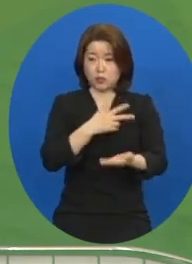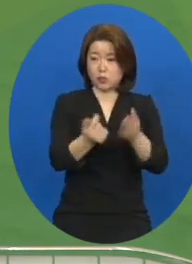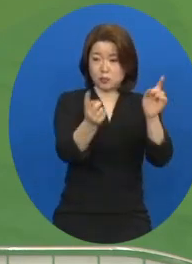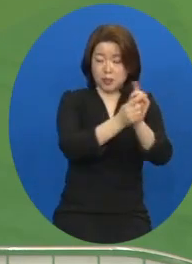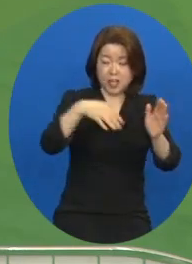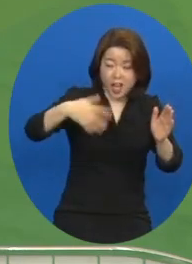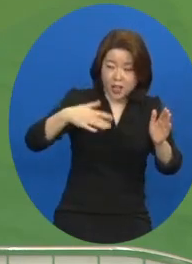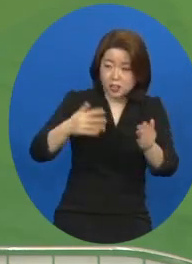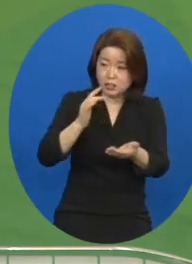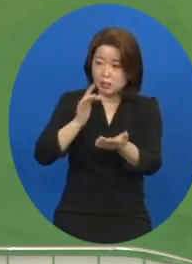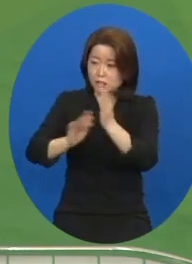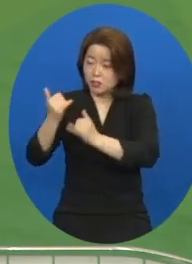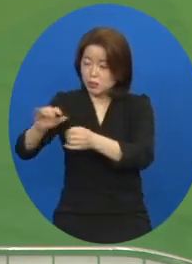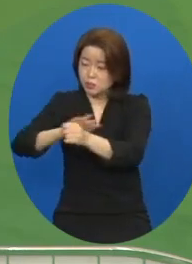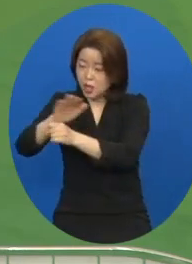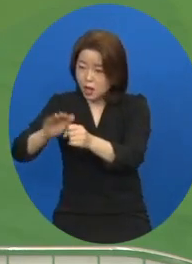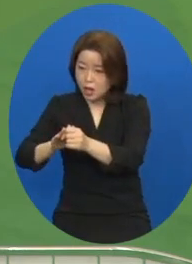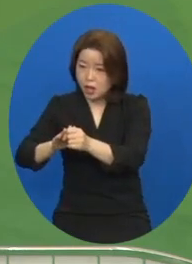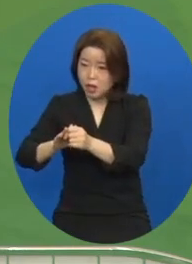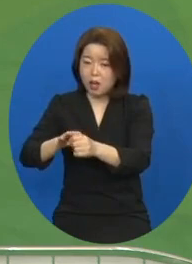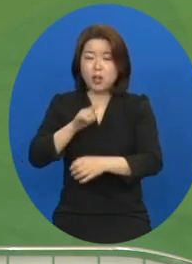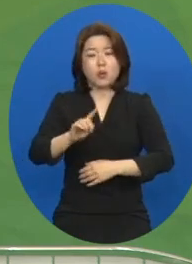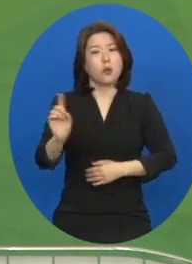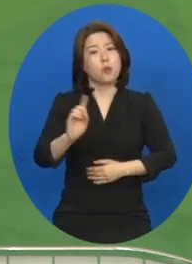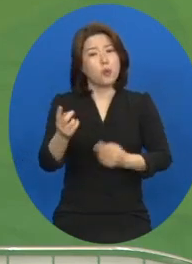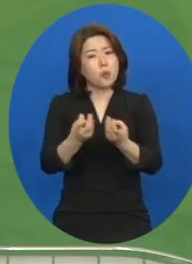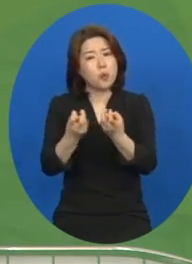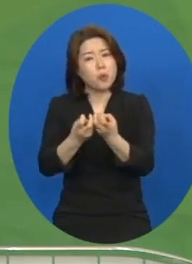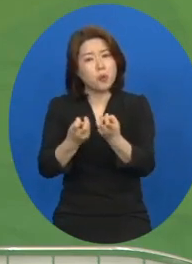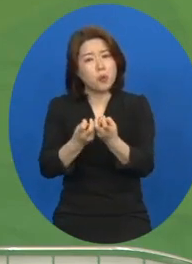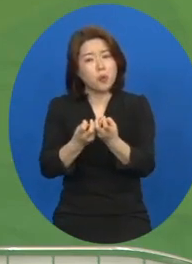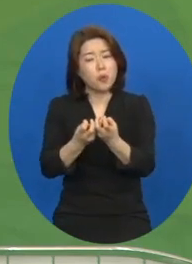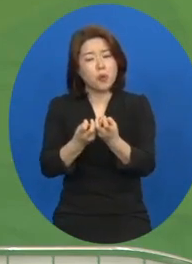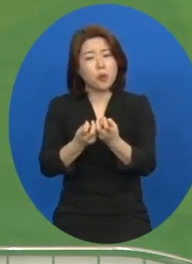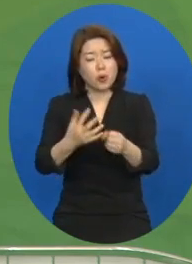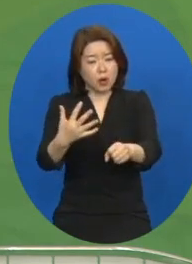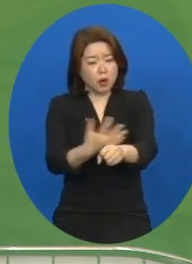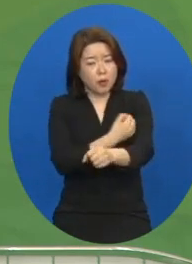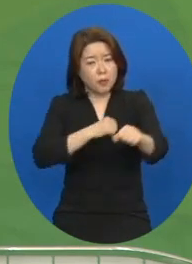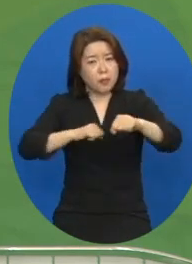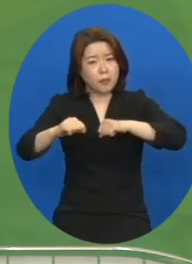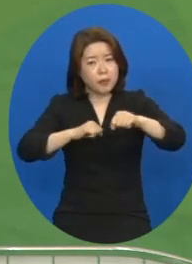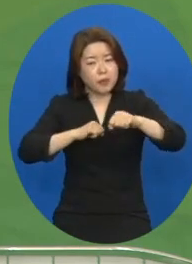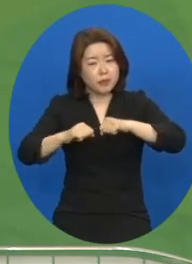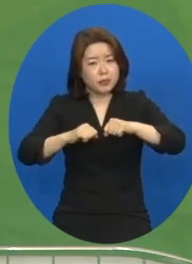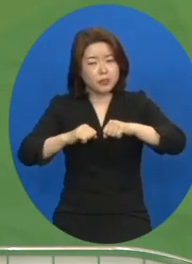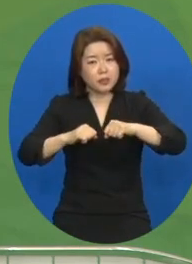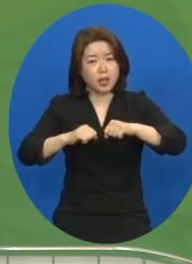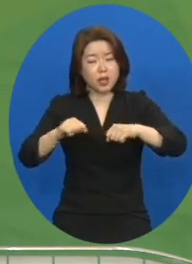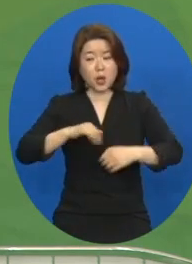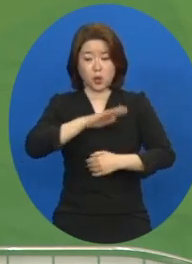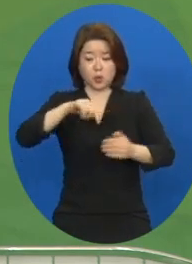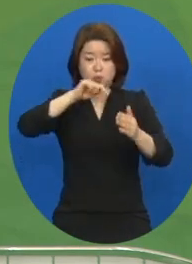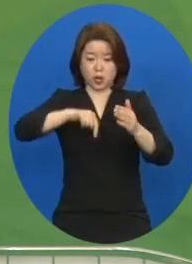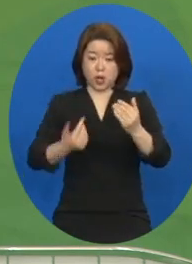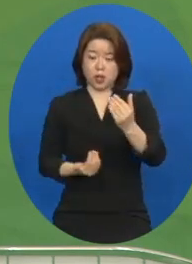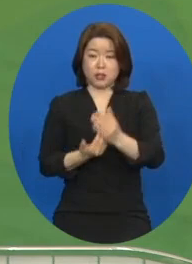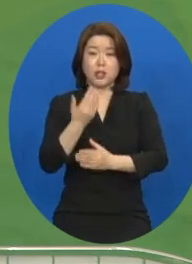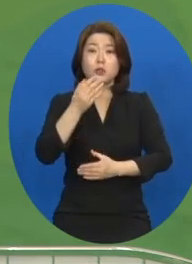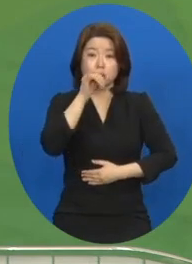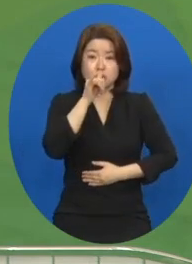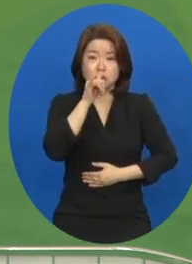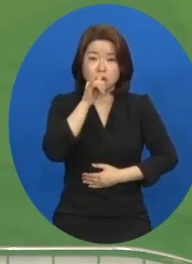예수님을 사랑하는, 도대체 이런 엄청난 역사가 지금 우리 안에 일어나고